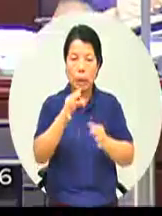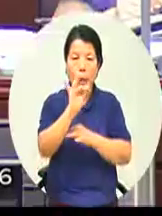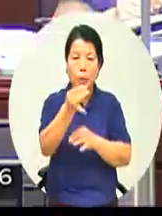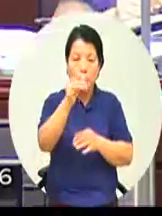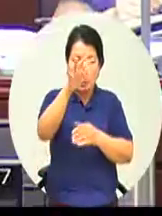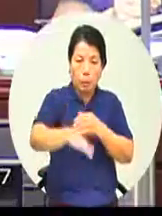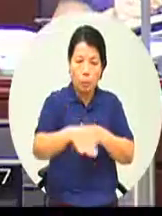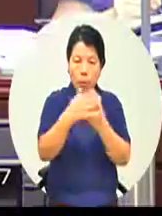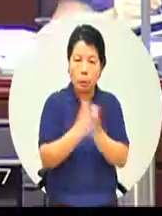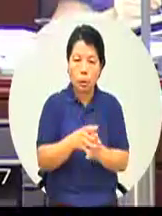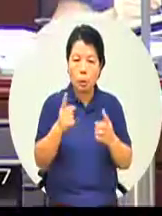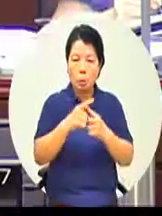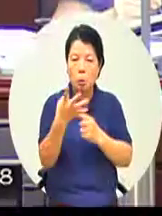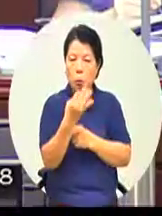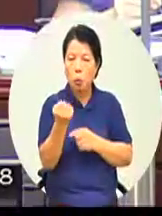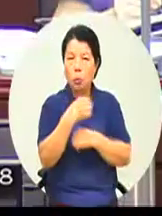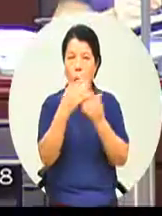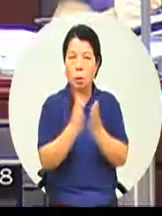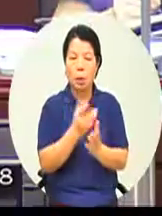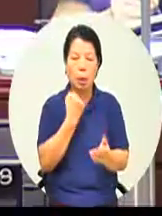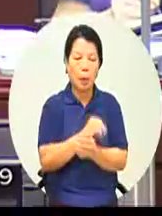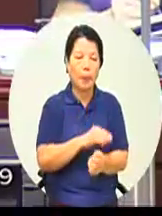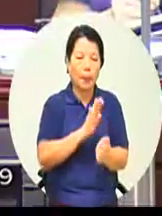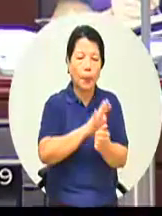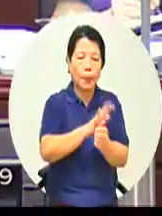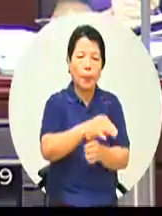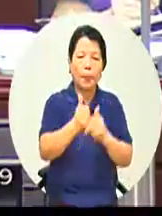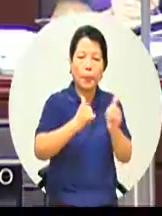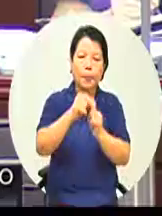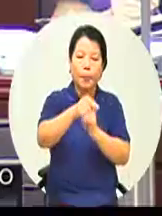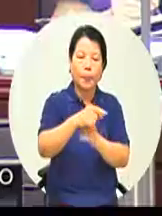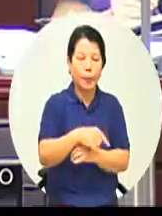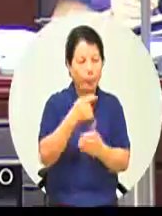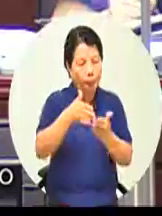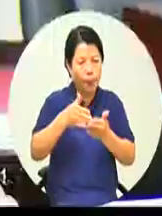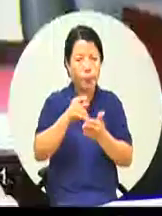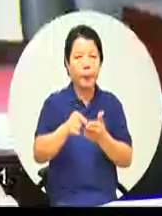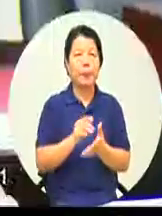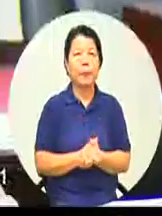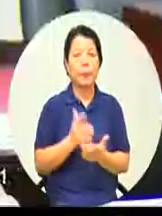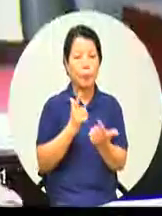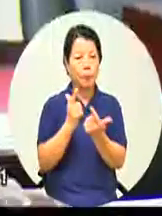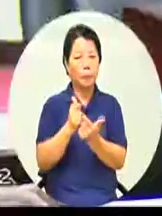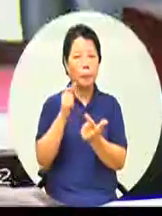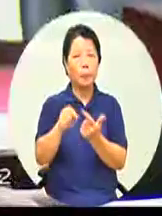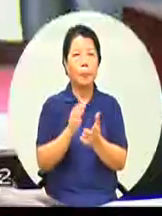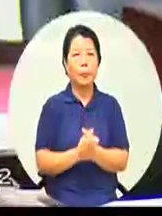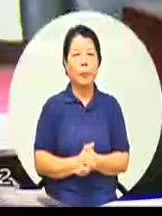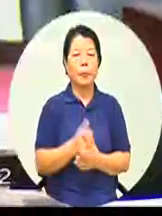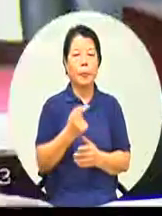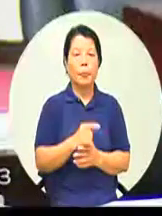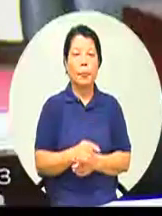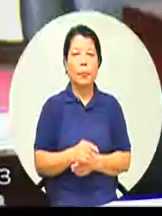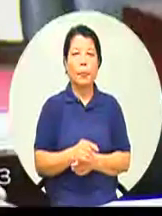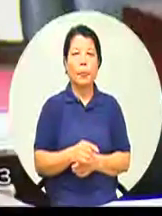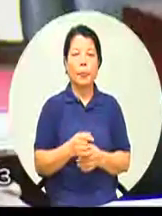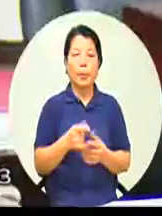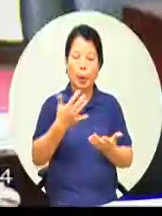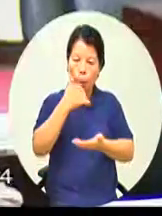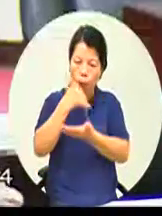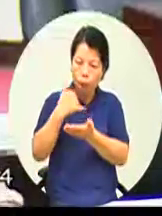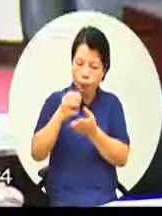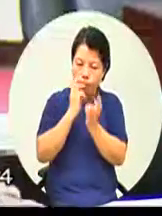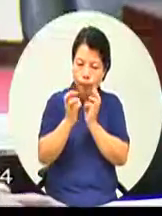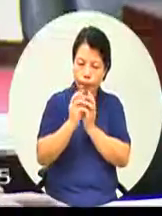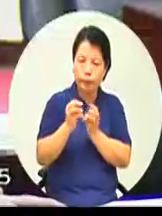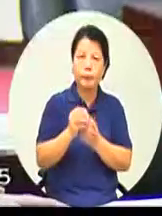的出来的方案就会更贴近民众的需求。 是 我希望这个部分是一个以具体的量化数据来去精算